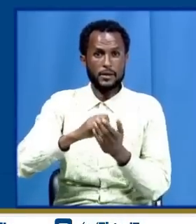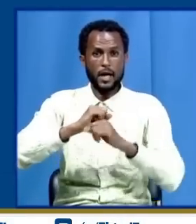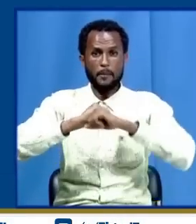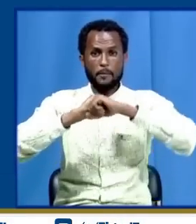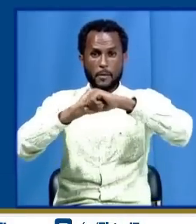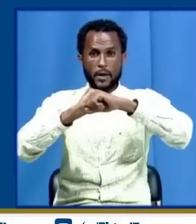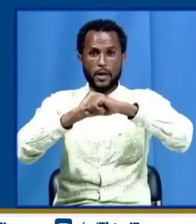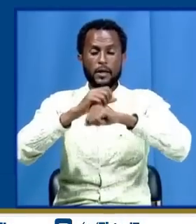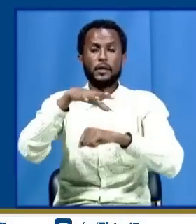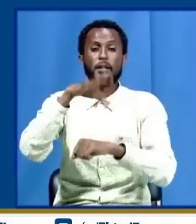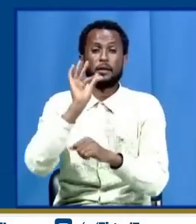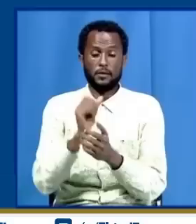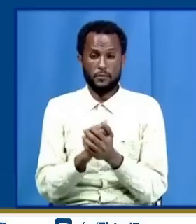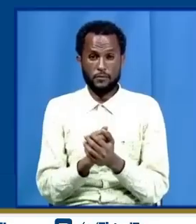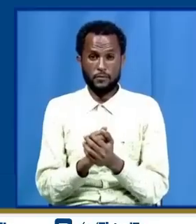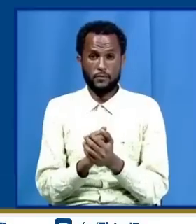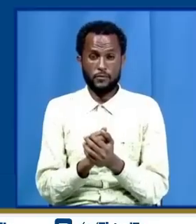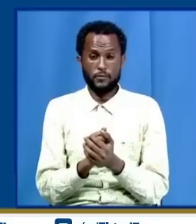ምምካት ይርከብ።